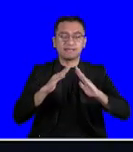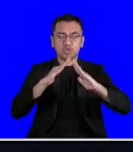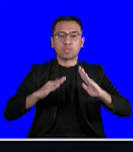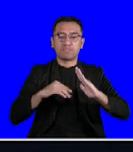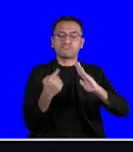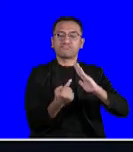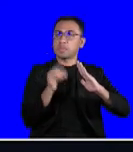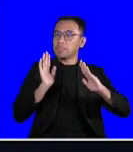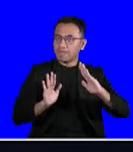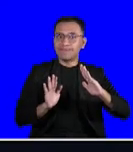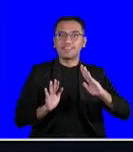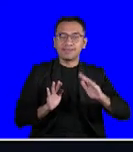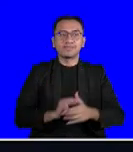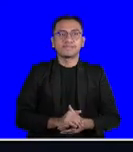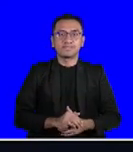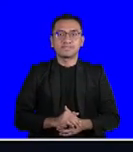rumah, ya.